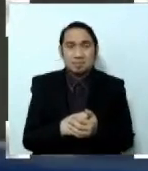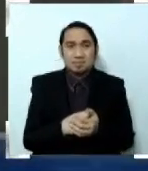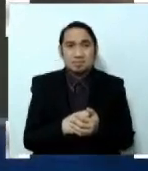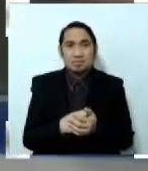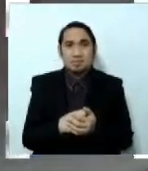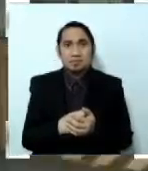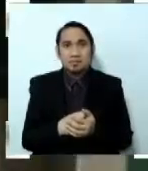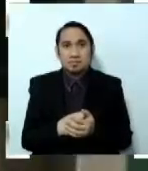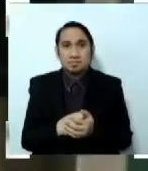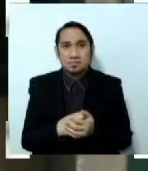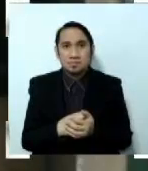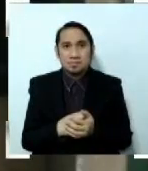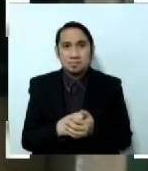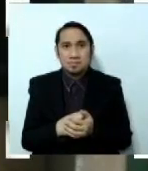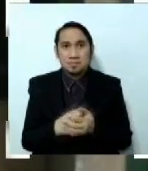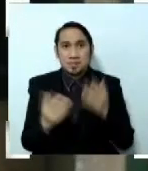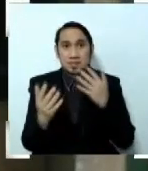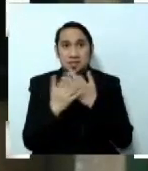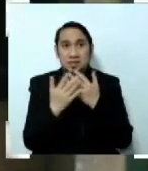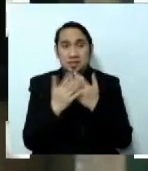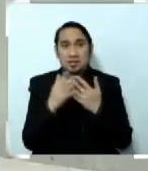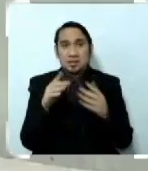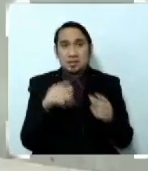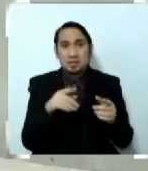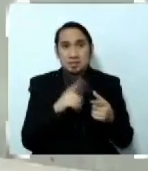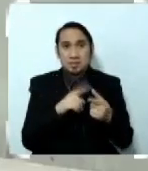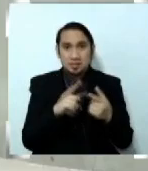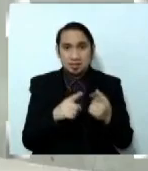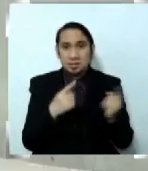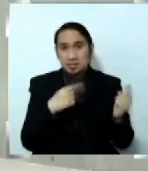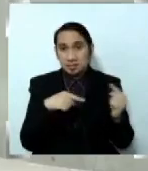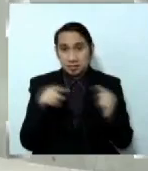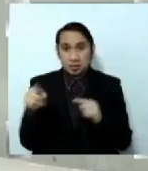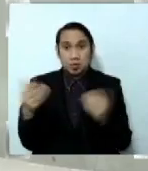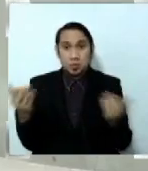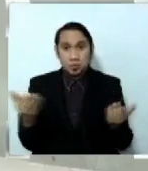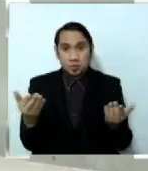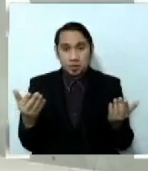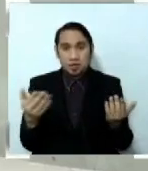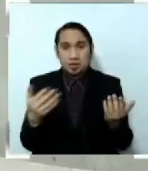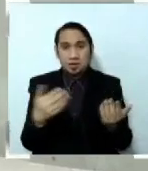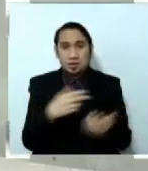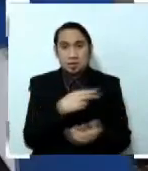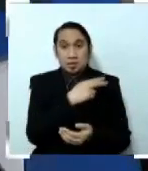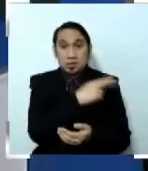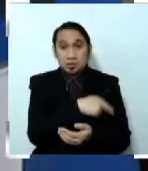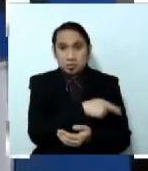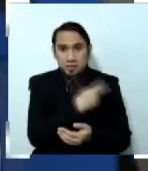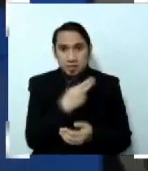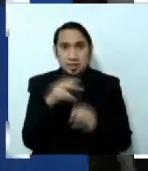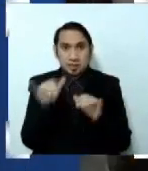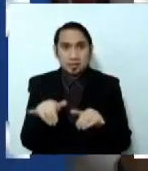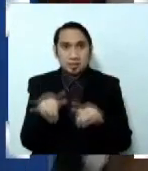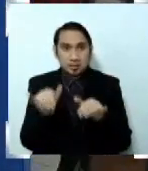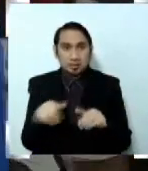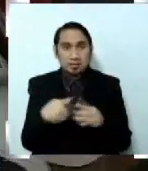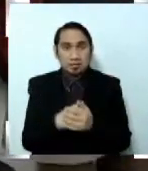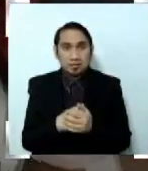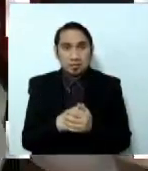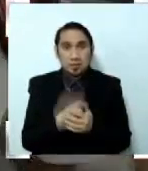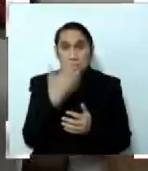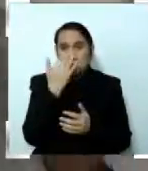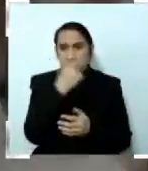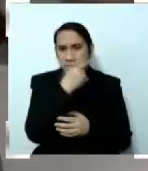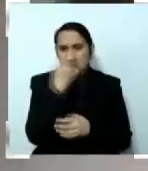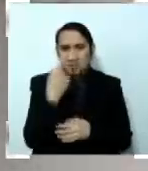Hindi sa kulungan, kundi sa Quirino Memorial Medical Center sa Quezon City, nagpalipas ng magdamag. Idinadaing kasi ni Tan ang